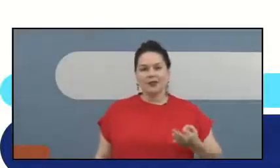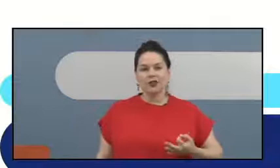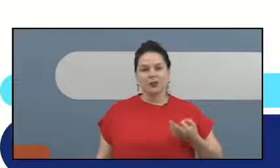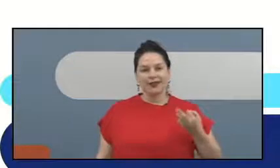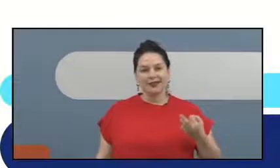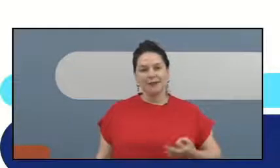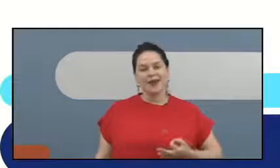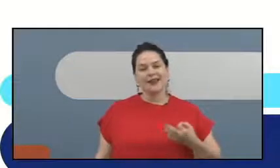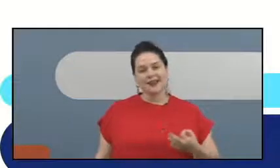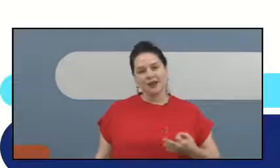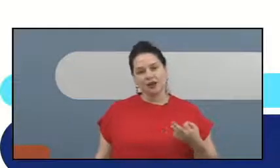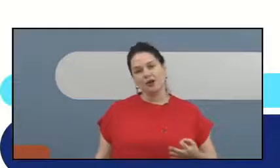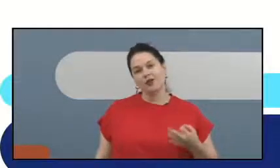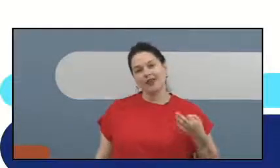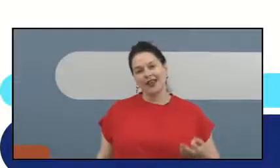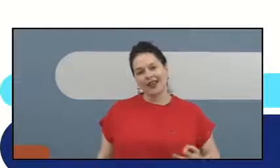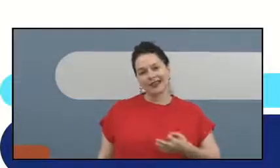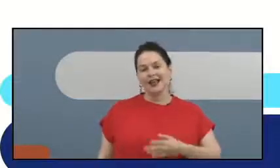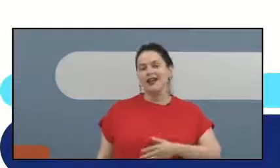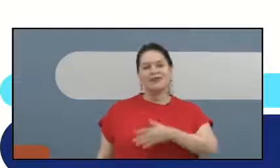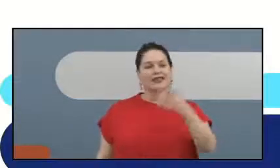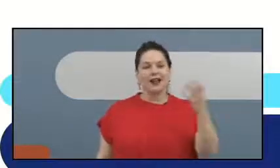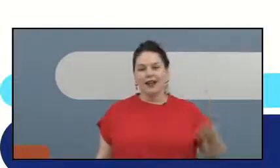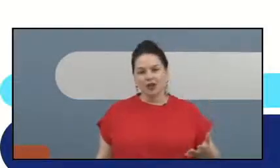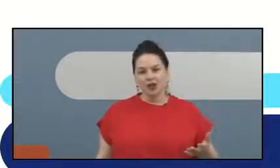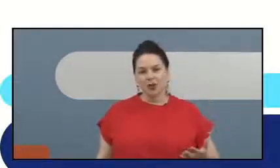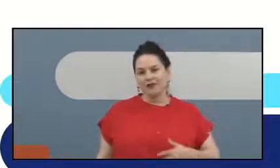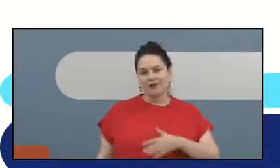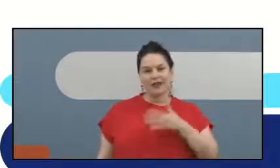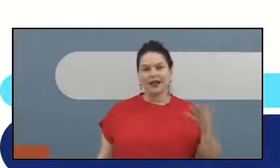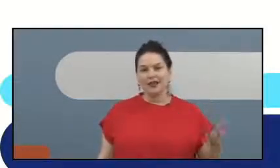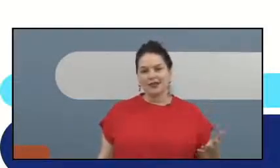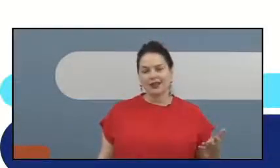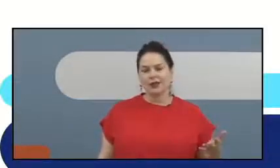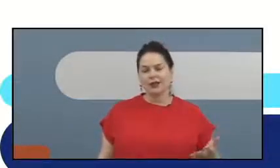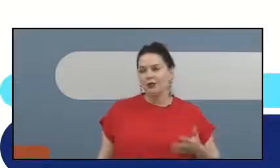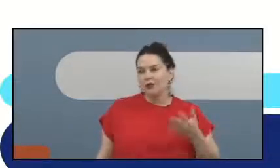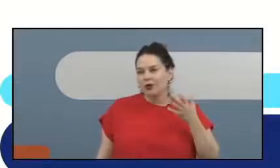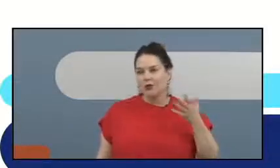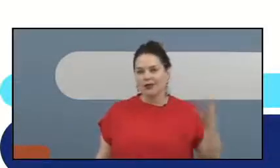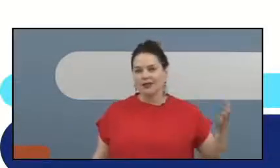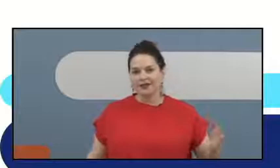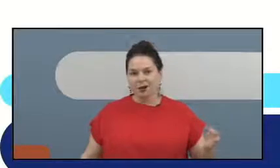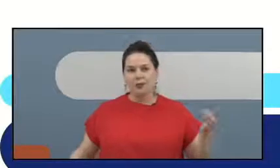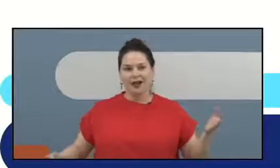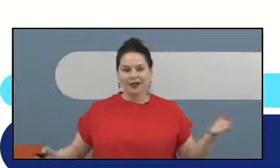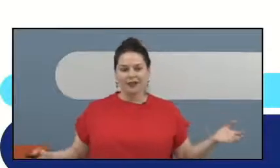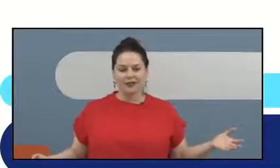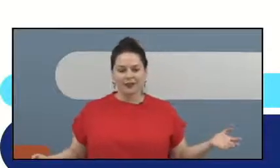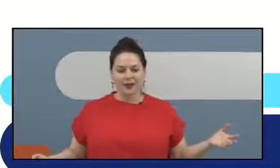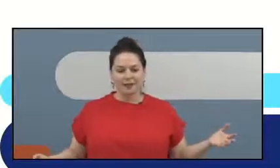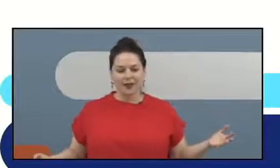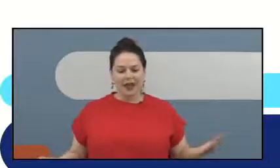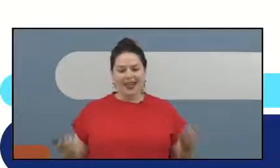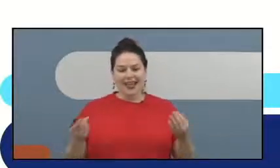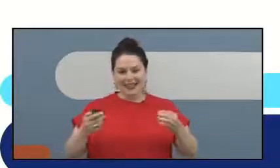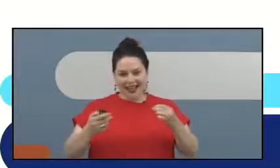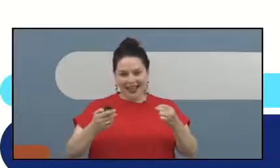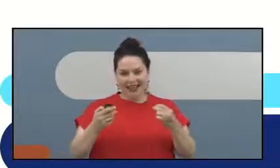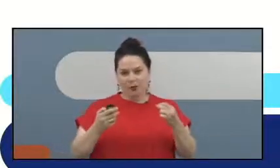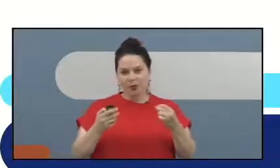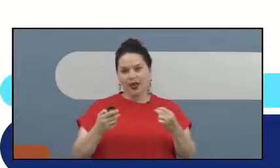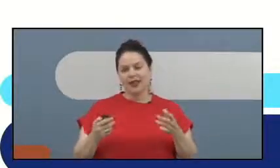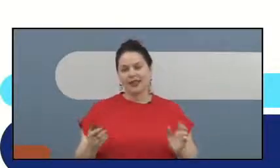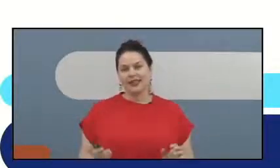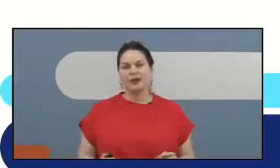איזה מדהים זה שבן אדם עשה הכל והעז וצלח את השמיים ונהיה חצי אלוהים, וואו איזה דבר, הוא פרס כנפיים.